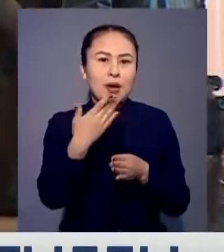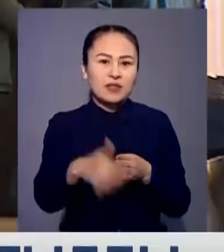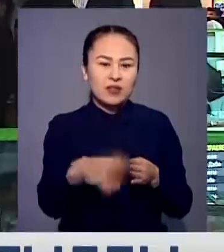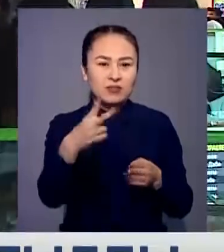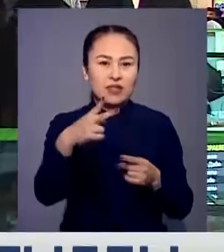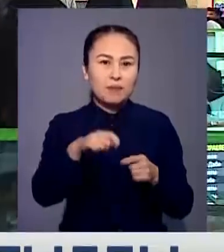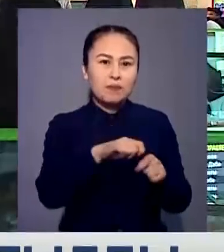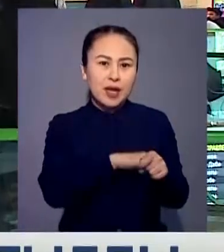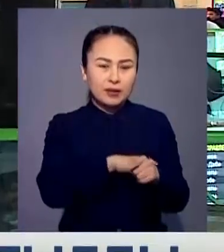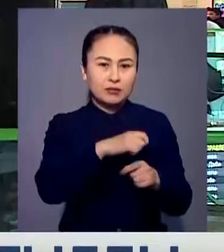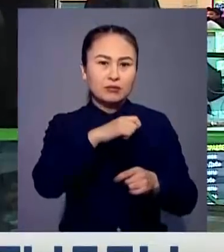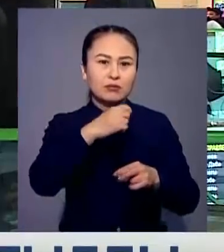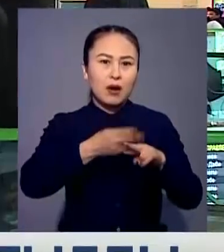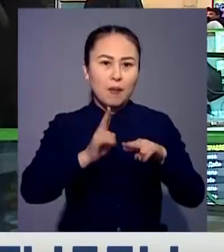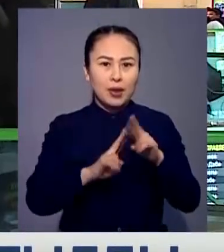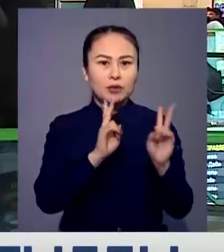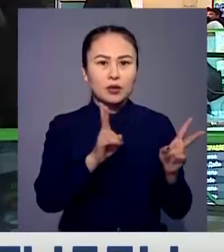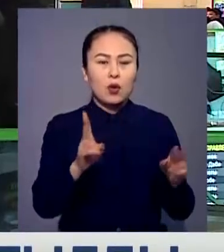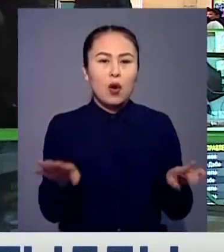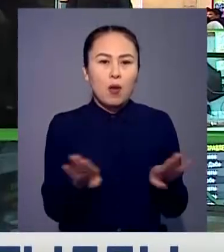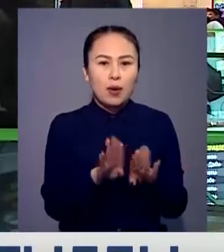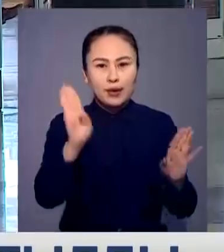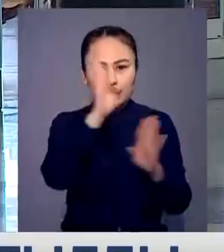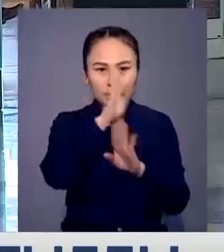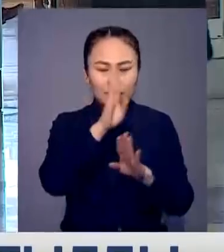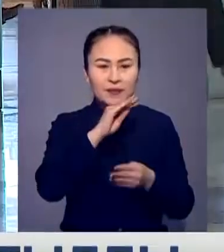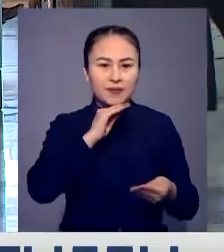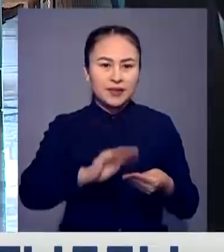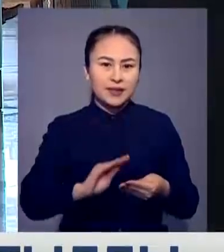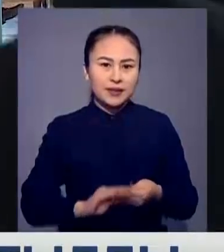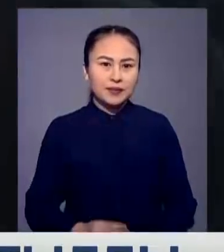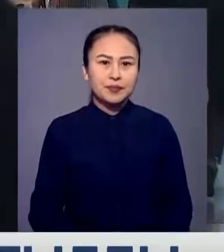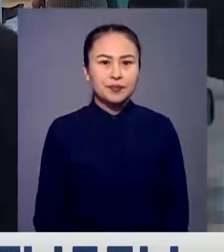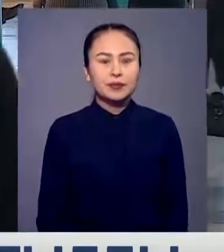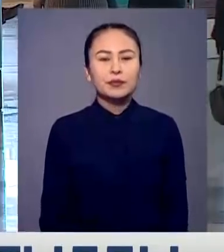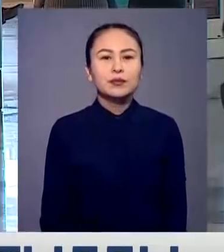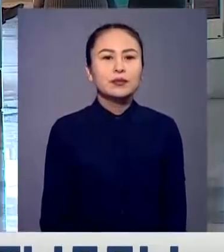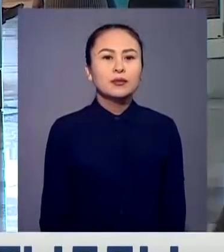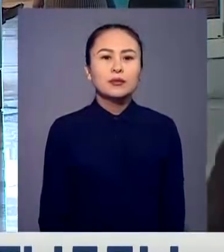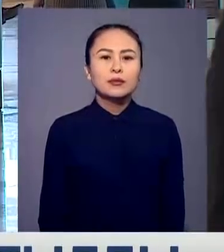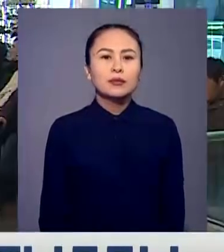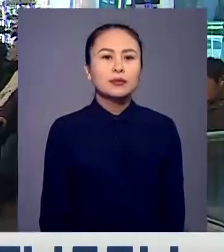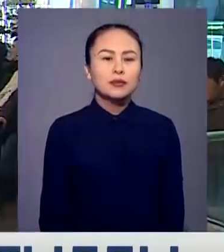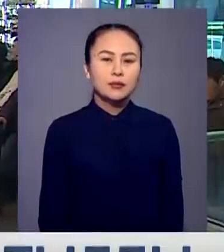секундына 20 метр. Еліміздің бірқатар өңірлерінде де осындай ауа райы сақталып отыр.